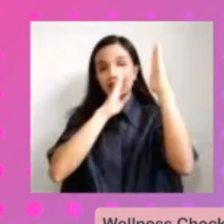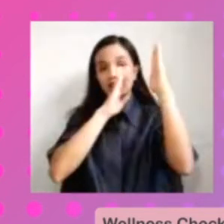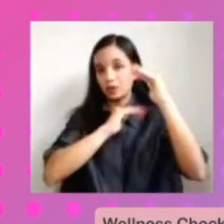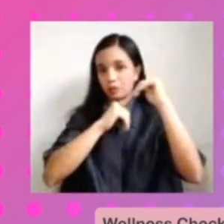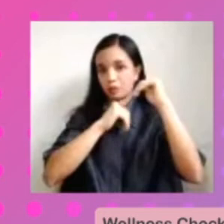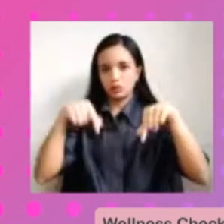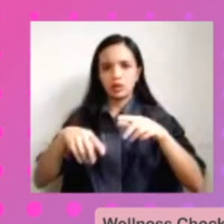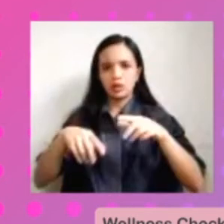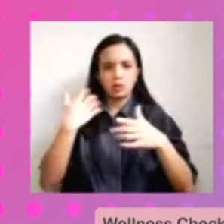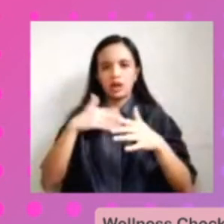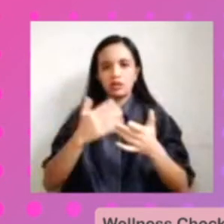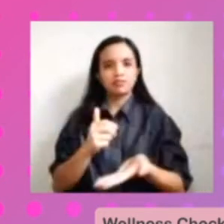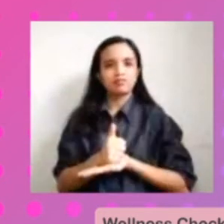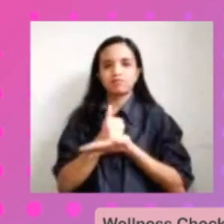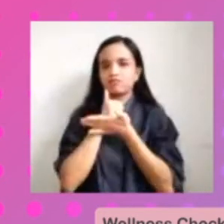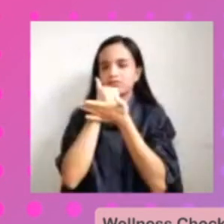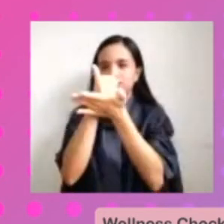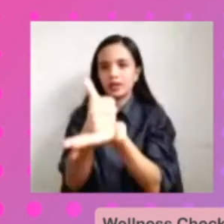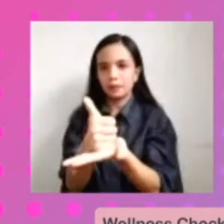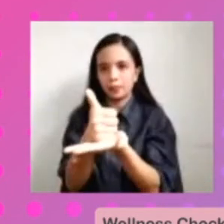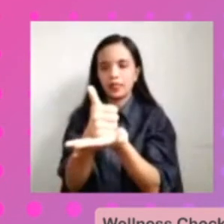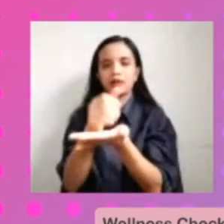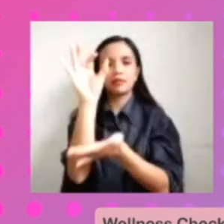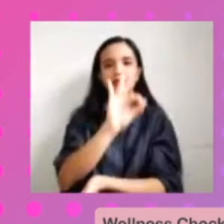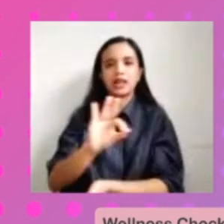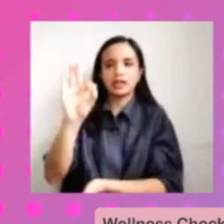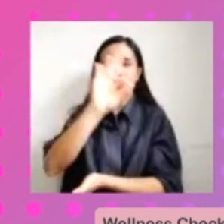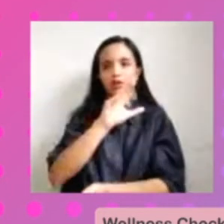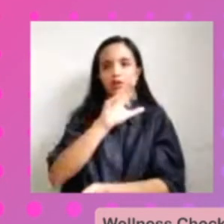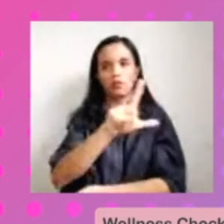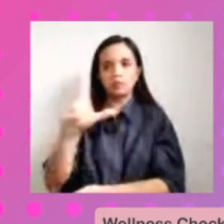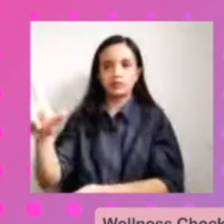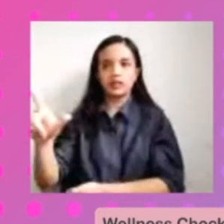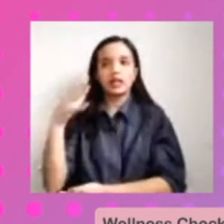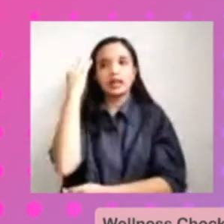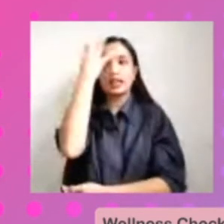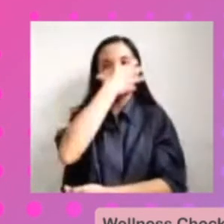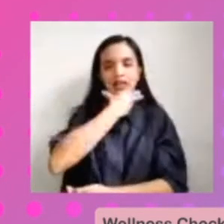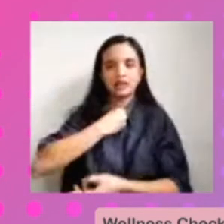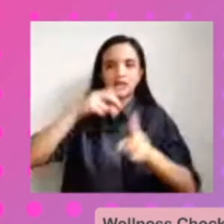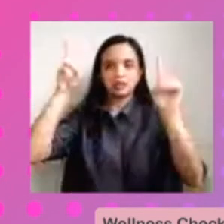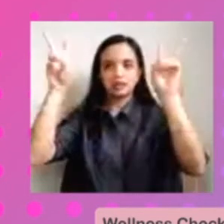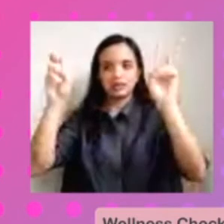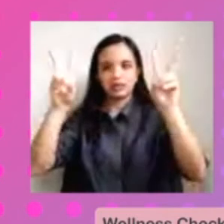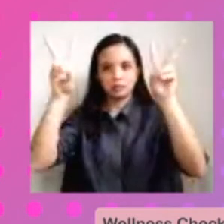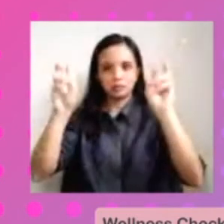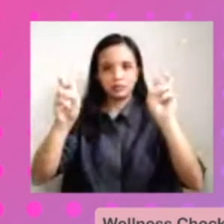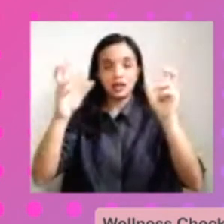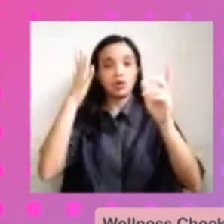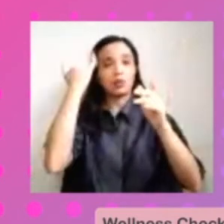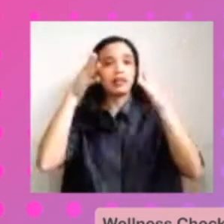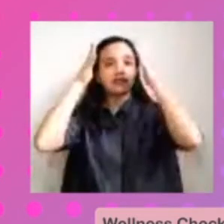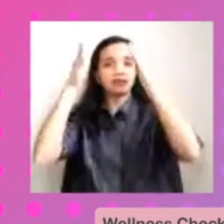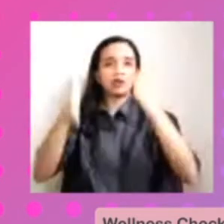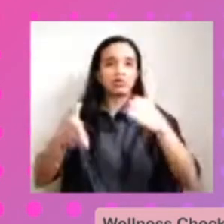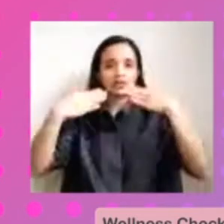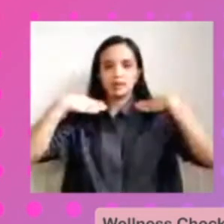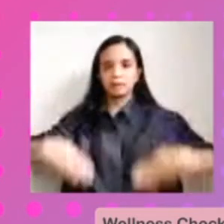kay Miss Almira Mortera, kay Miss Michelle Bolivar Abando, kay Miss Maureen Rio.